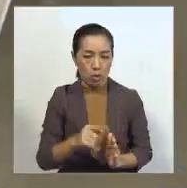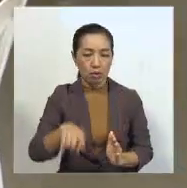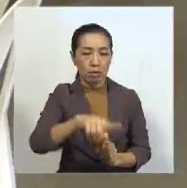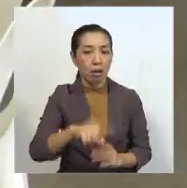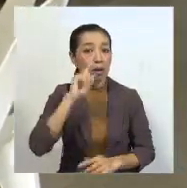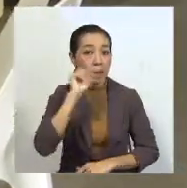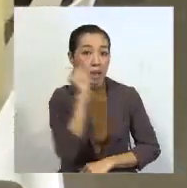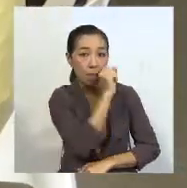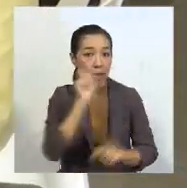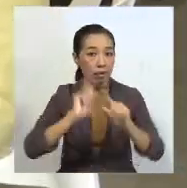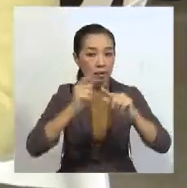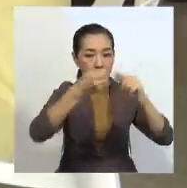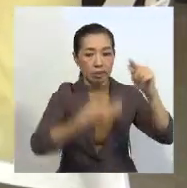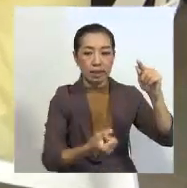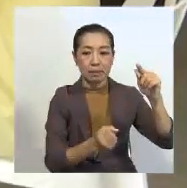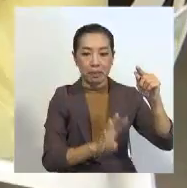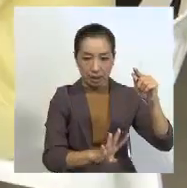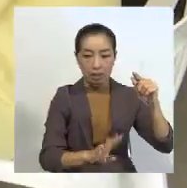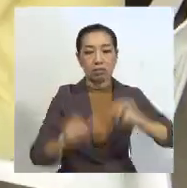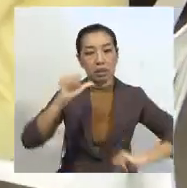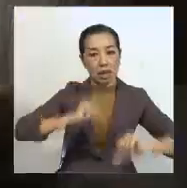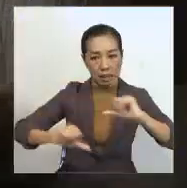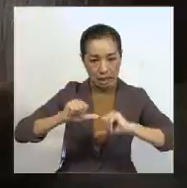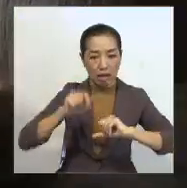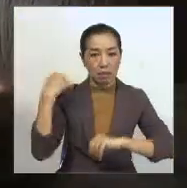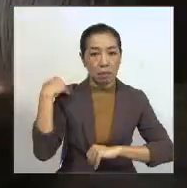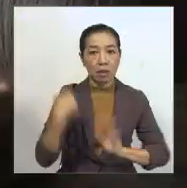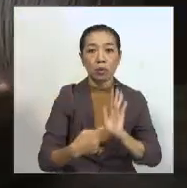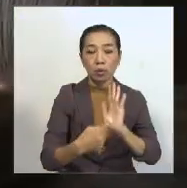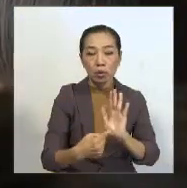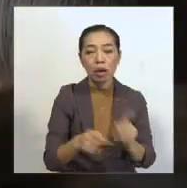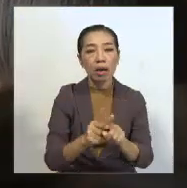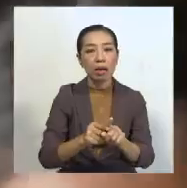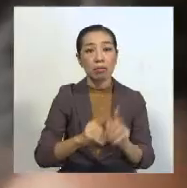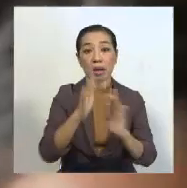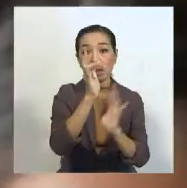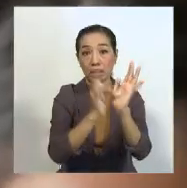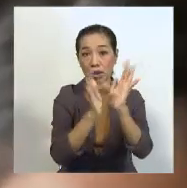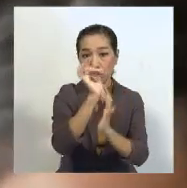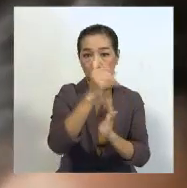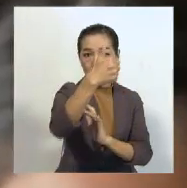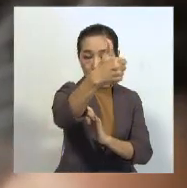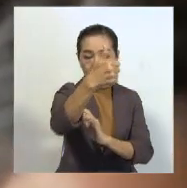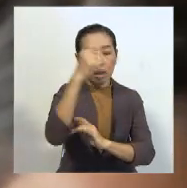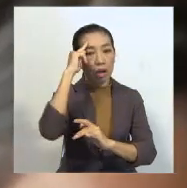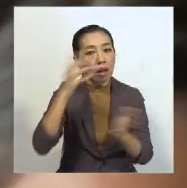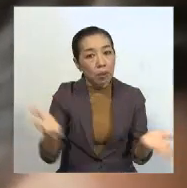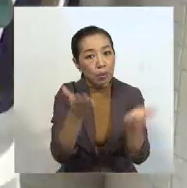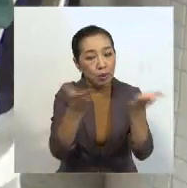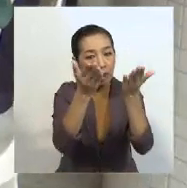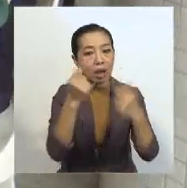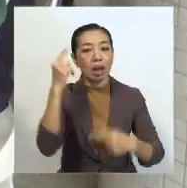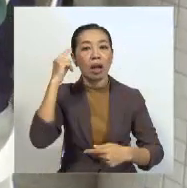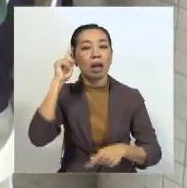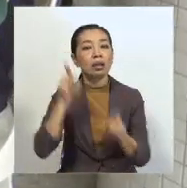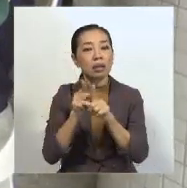แสดงต่อหน้าพระพักตร์สมเด็จพระสันตะปาปาฟรังซิสอย่างเช่นเพลงสรรเสริญพระเยซูเพลงโค้นชีวิตอุทิศพระองค์โ